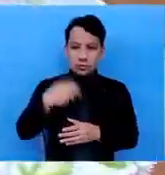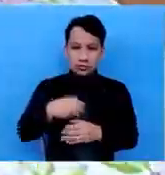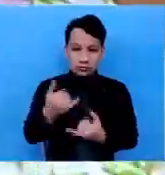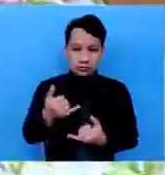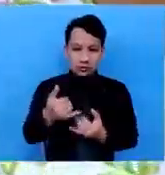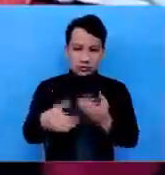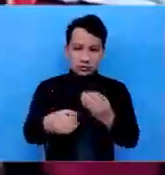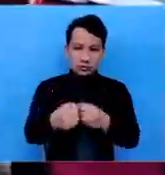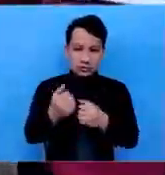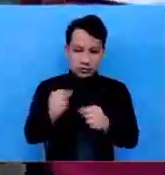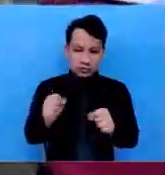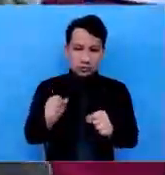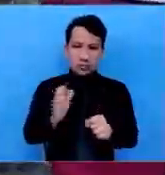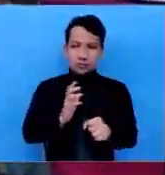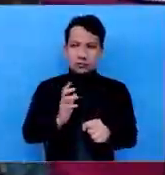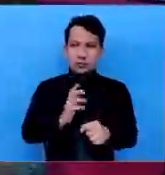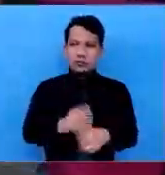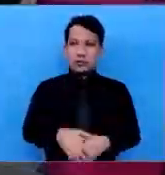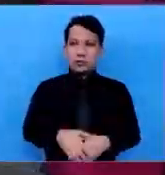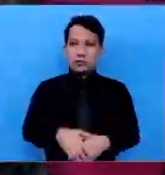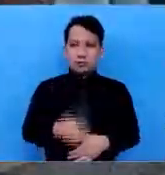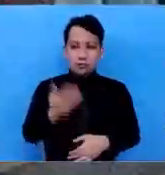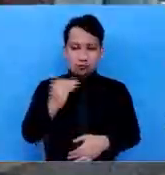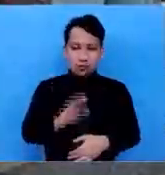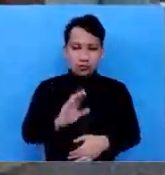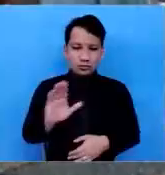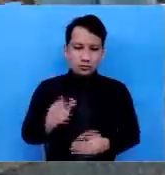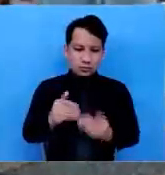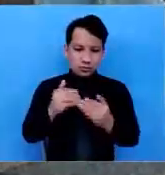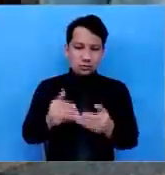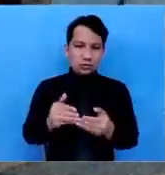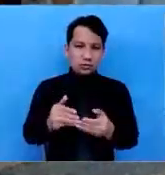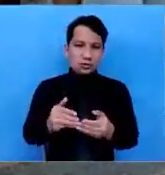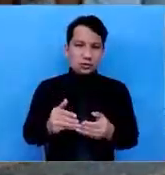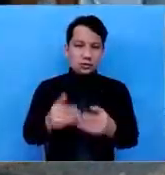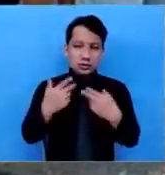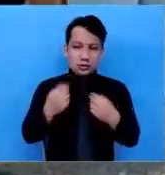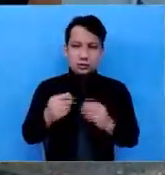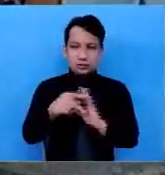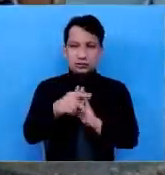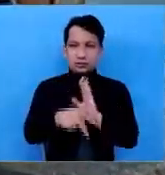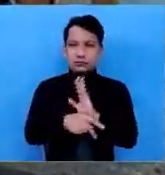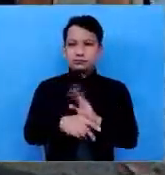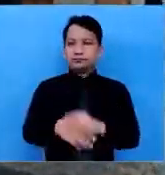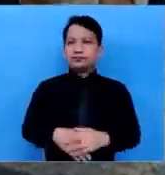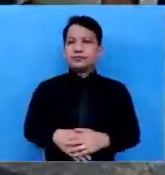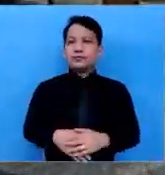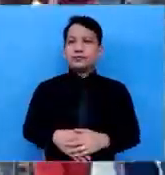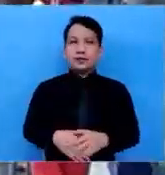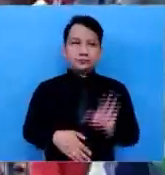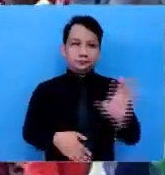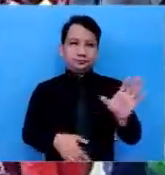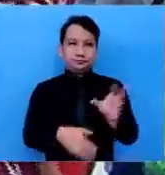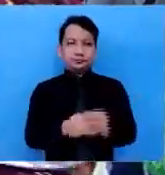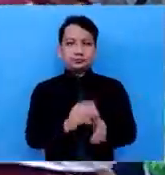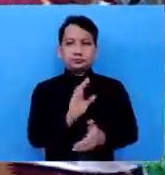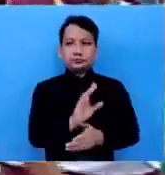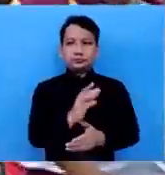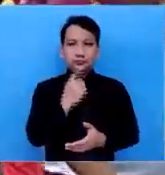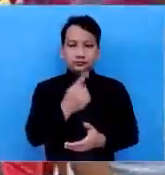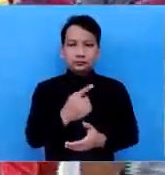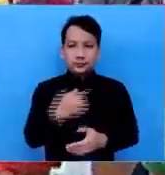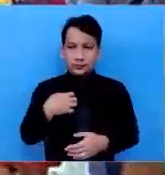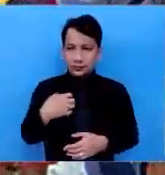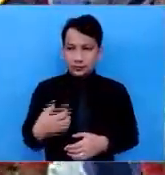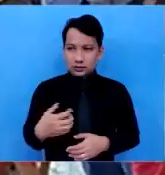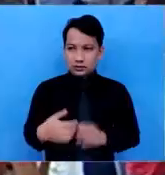seguridad ngayon. Sa kabila niyan, ipinatutupad pa rin ang mga health protocols. Andiyan pa rin yung kapulisan natin sa kayo